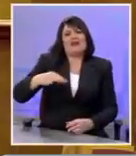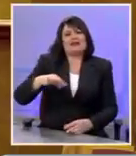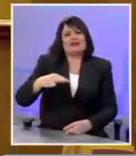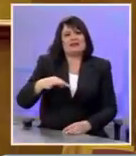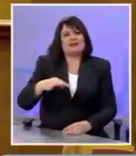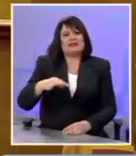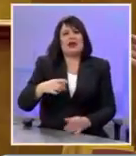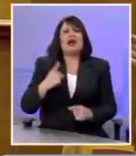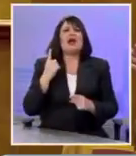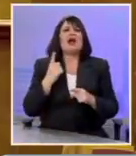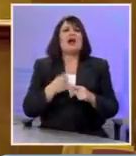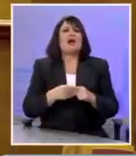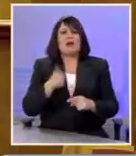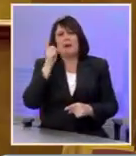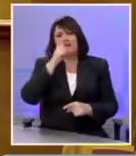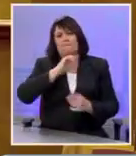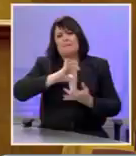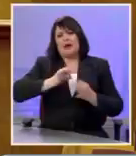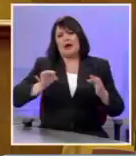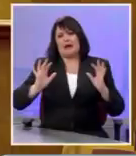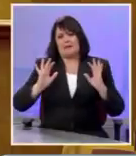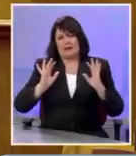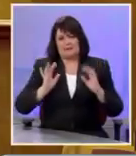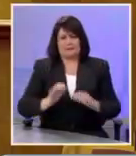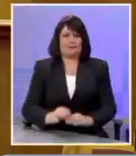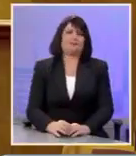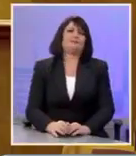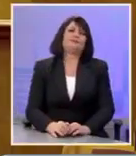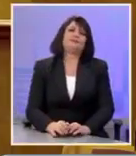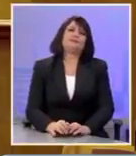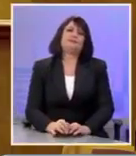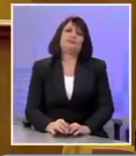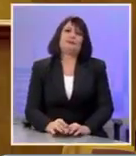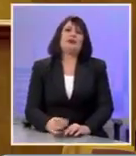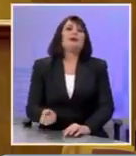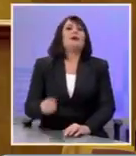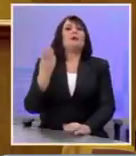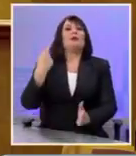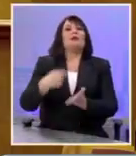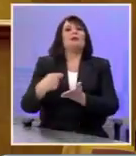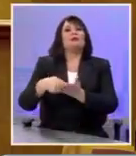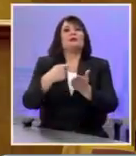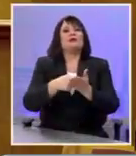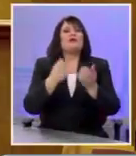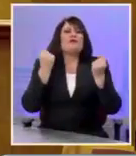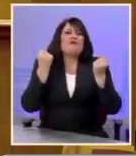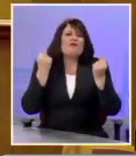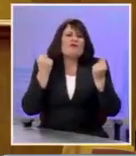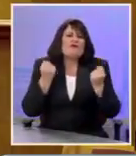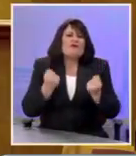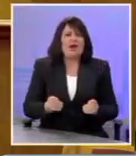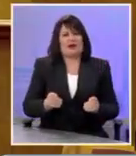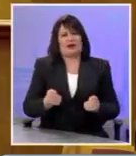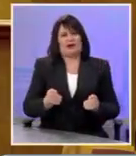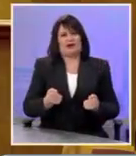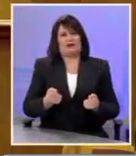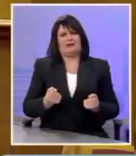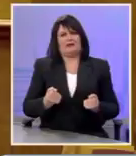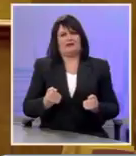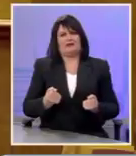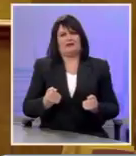ήταν απλά ένας μύθος. Οι νέοι φόροι δεν είναι μόνο αβάστακτοι, δεν είναι